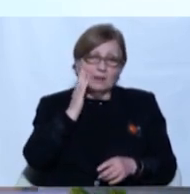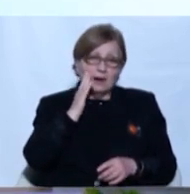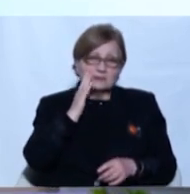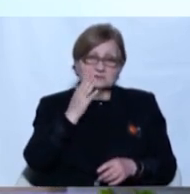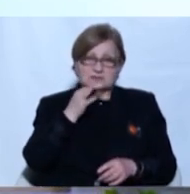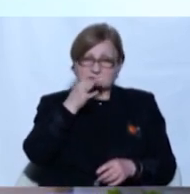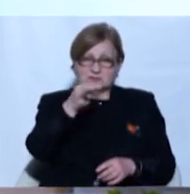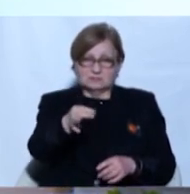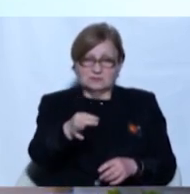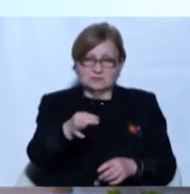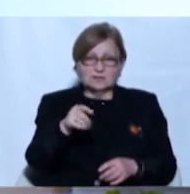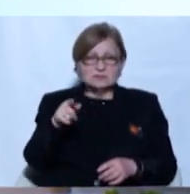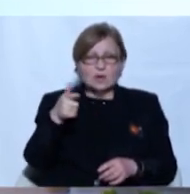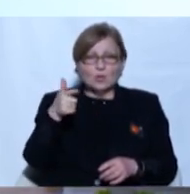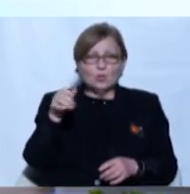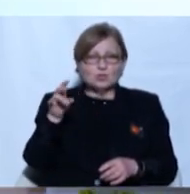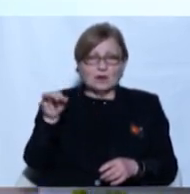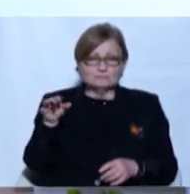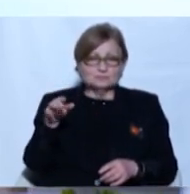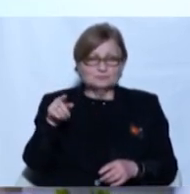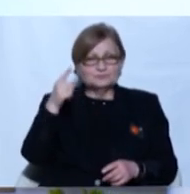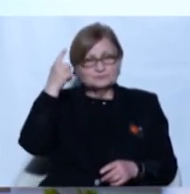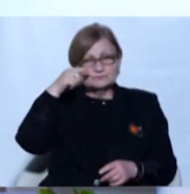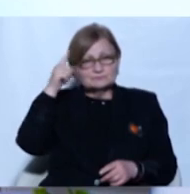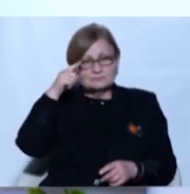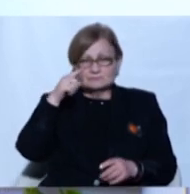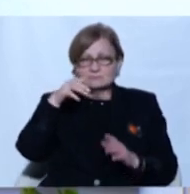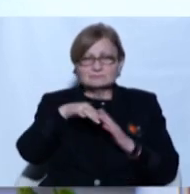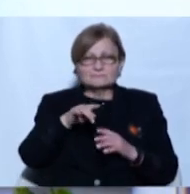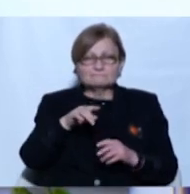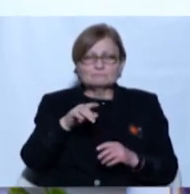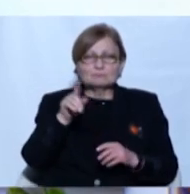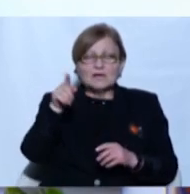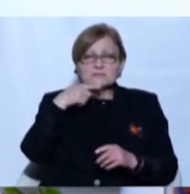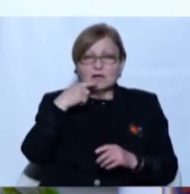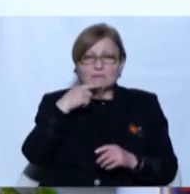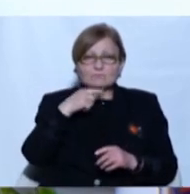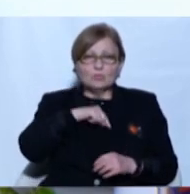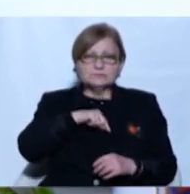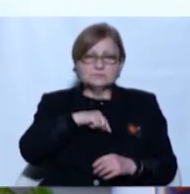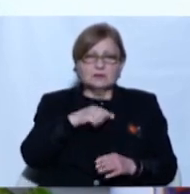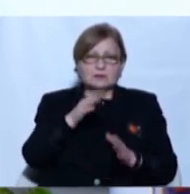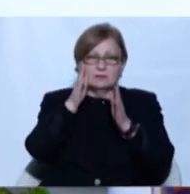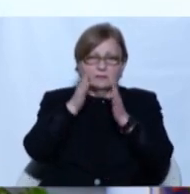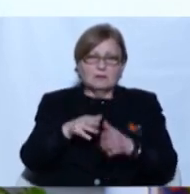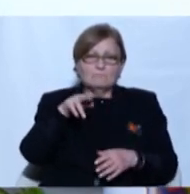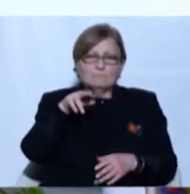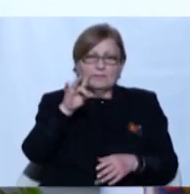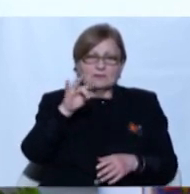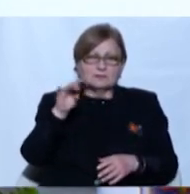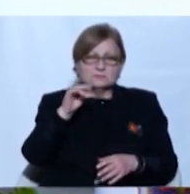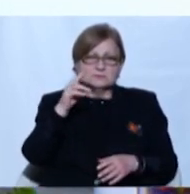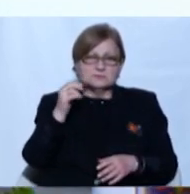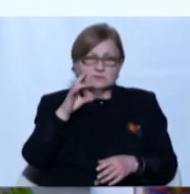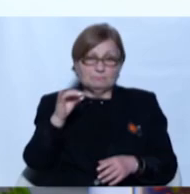ეს არის გულისხმობა გურამიშვილთან. გამონაგონიშია თუ გამონაგონიშის კი არ არის. პრინციპი თვითონ მართალს ამბობ თუ ეს არის თუ შეიძლება